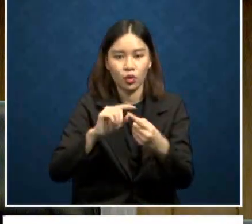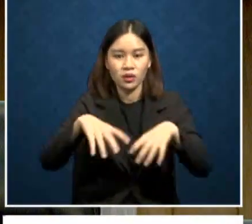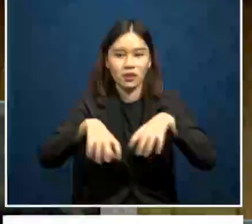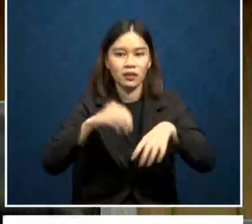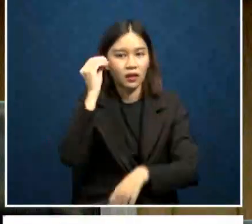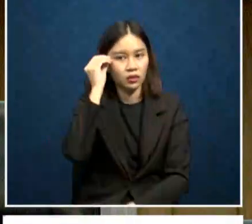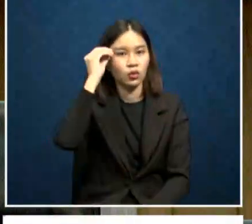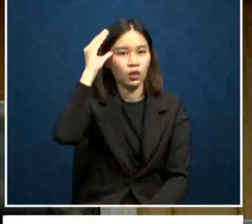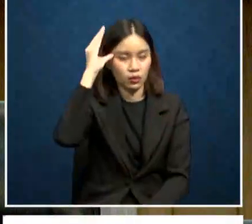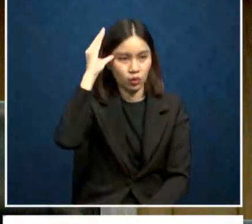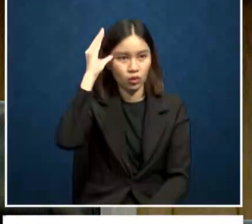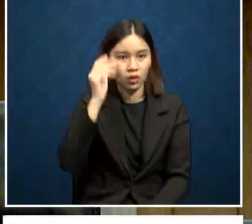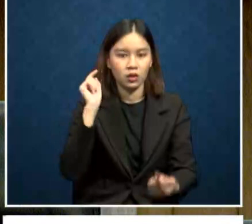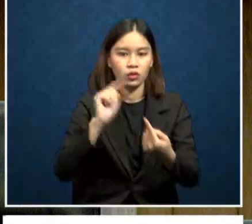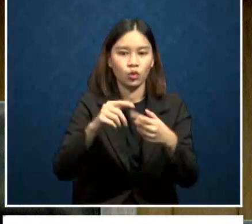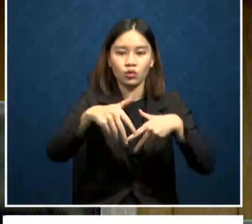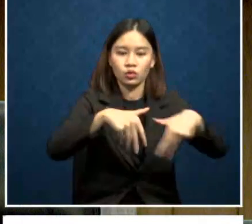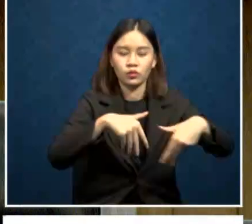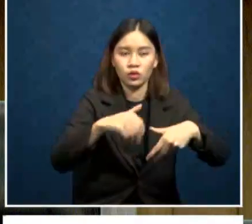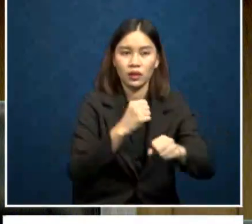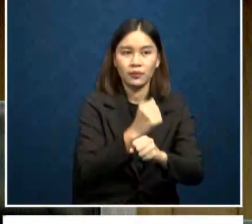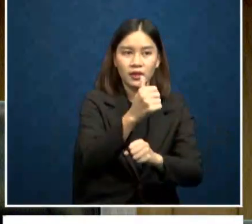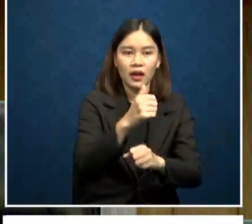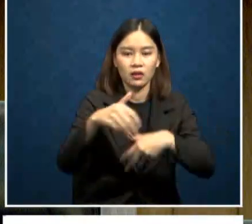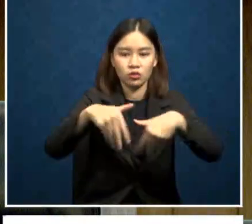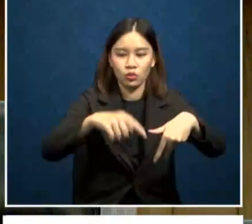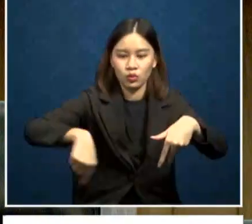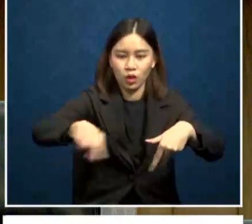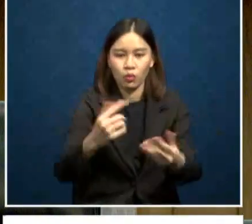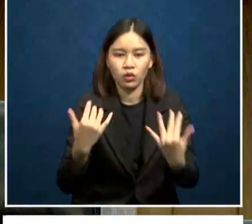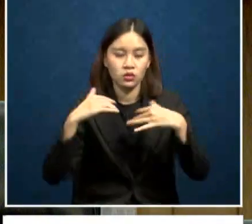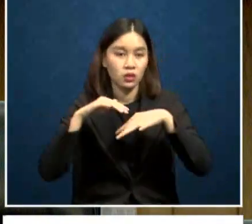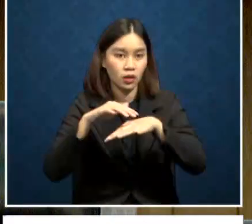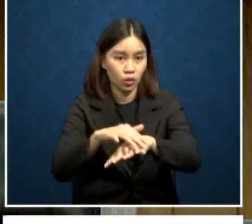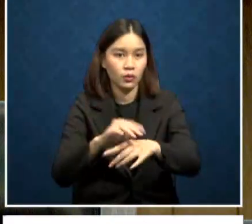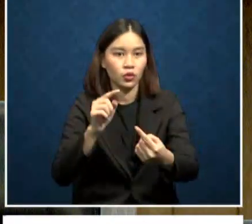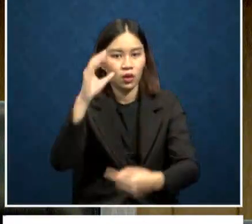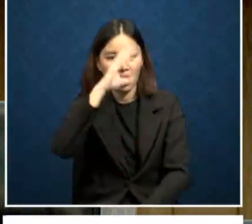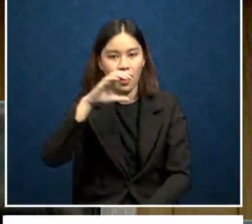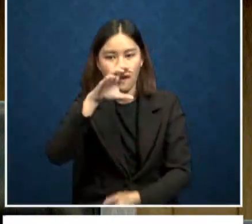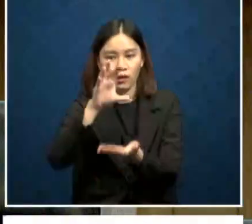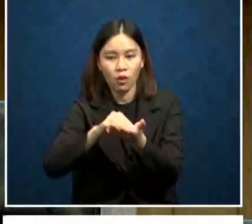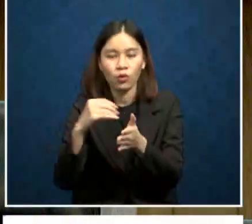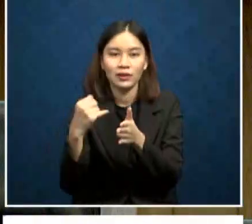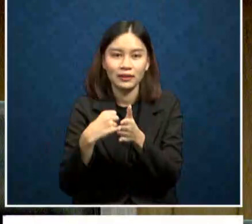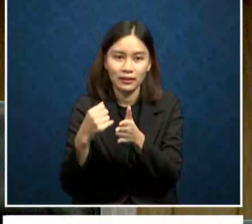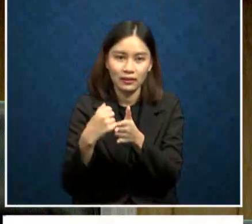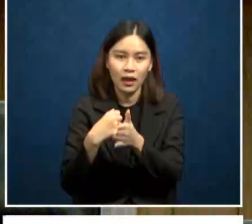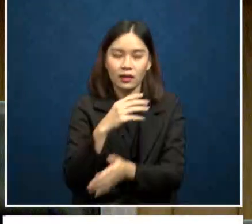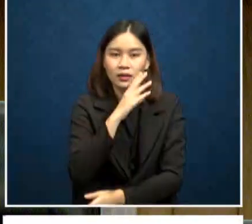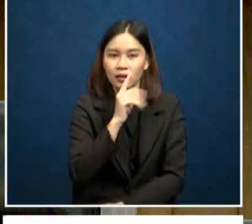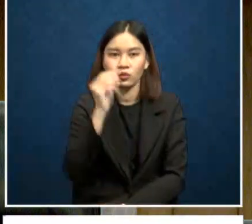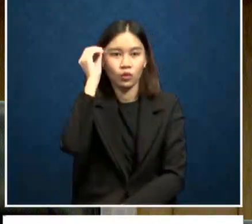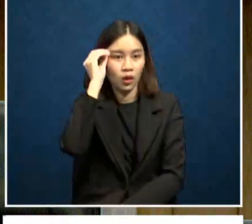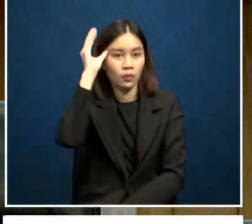องค์ความรู้เนี่ยลงไปถึงระดับชุมชนและให้พี่น้องประชาชนมีส่วนร่วมในการหาข้อมูลแบบง่ายๆถ้าเขาได้มี